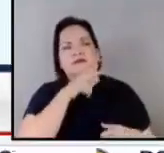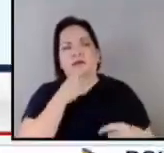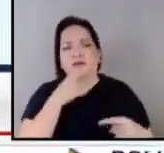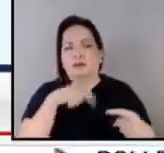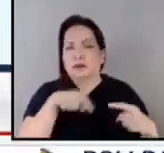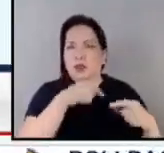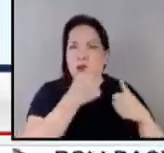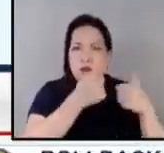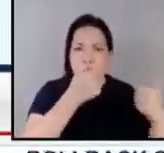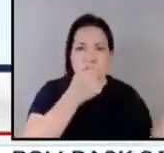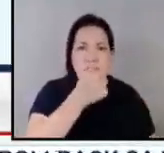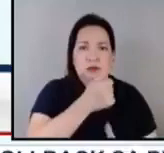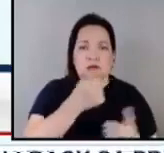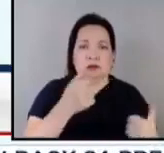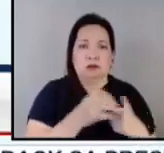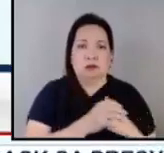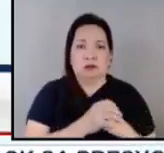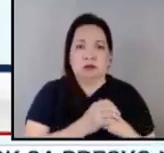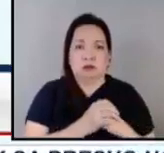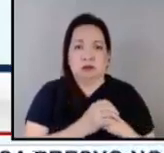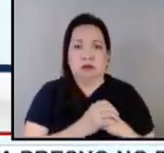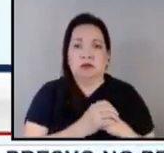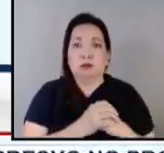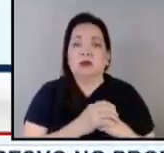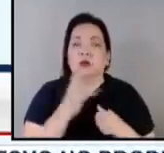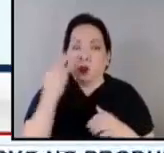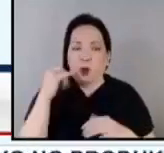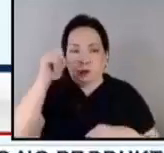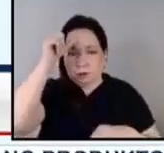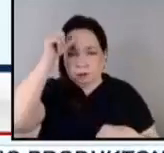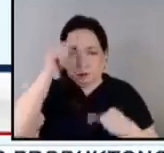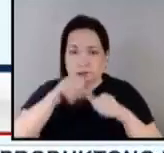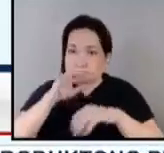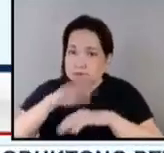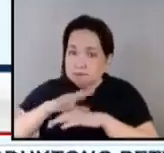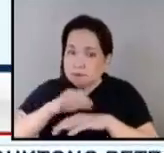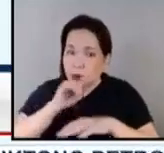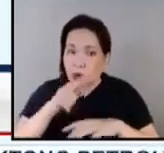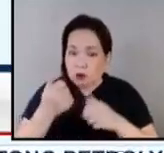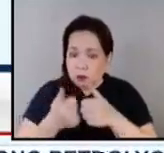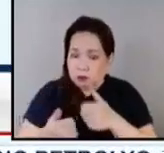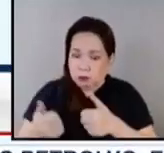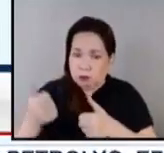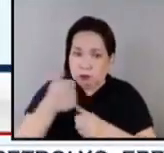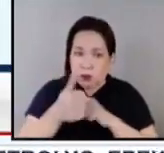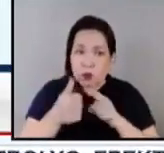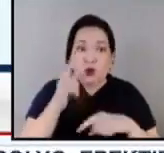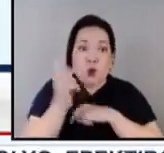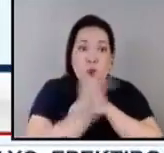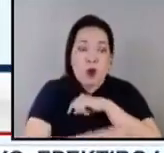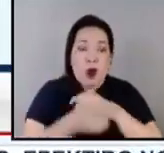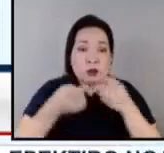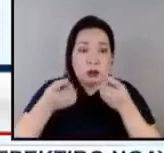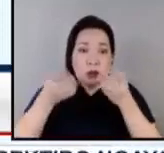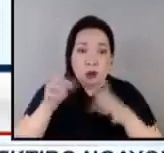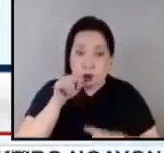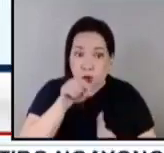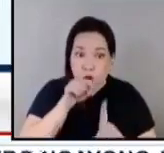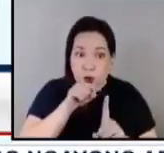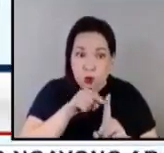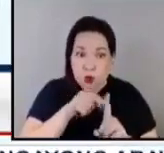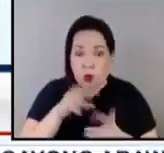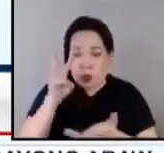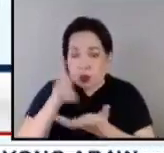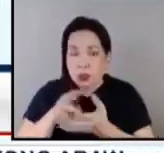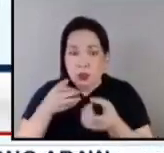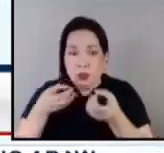detention. Let this be a reminder sa mga commander. Pag provincial director ka, city director ka, dapat alam mo kung anong ginagawa